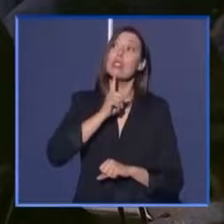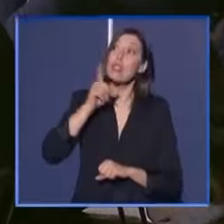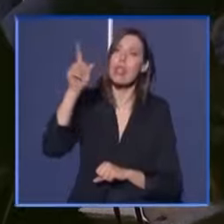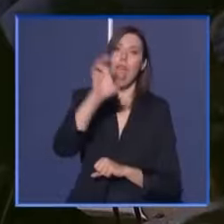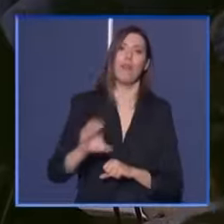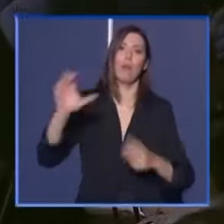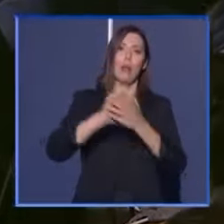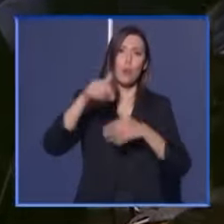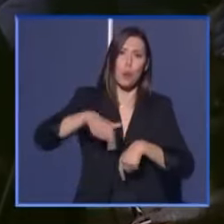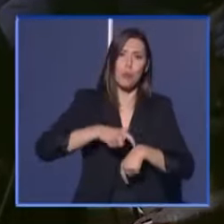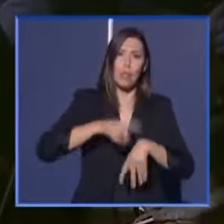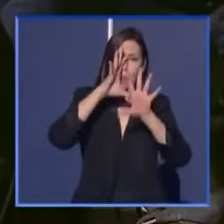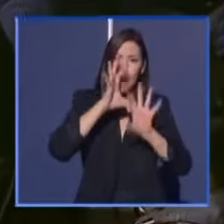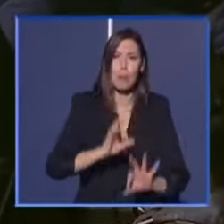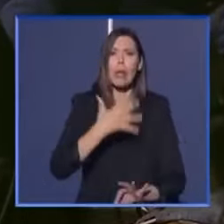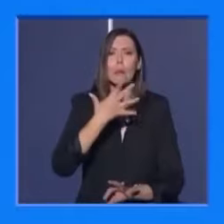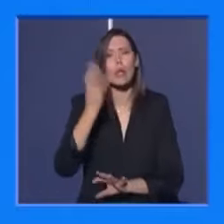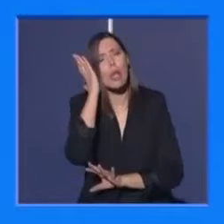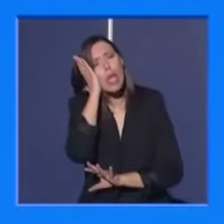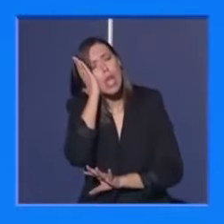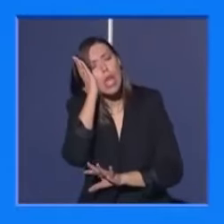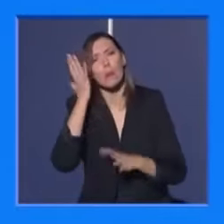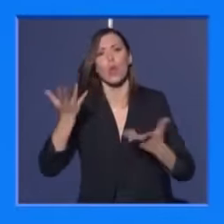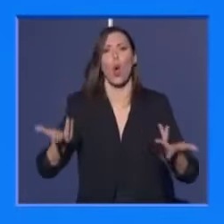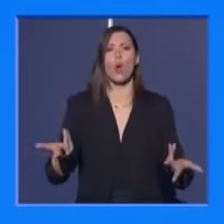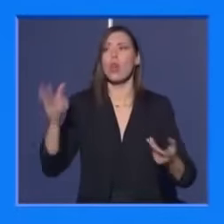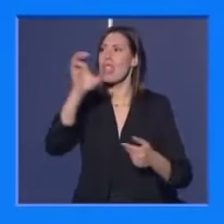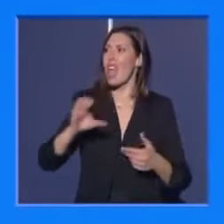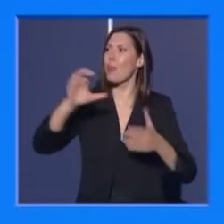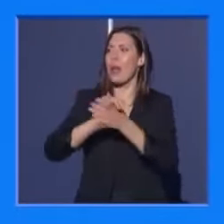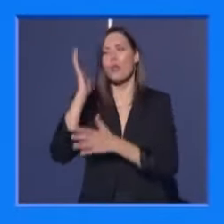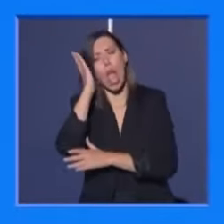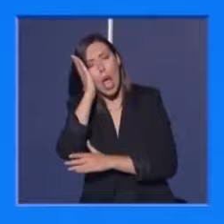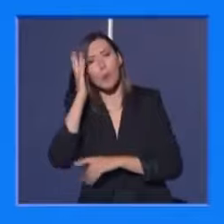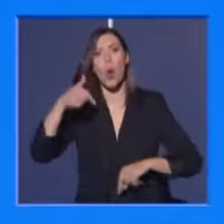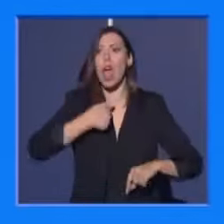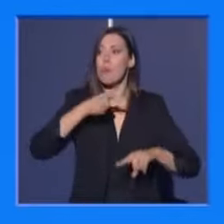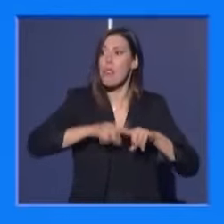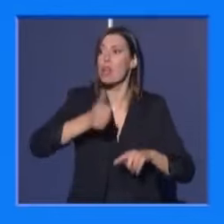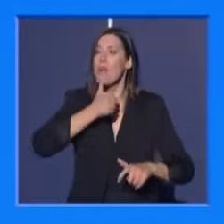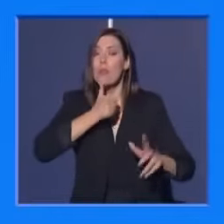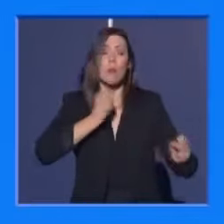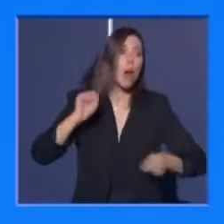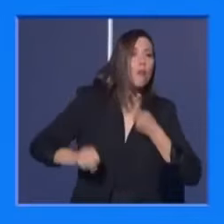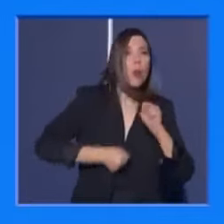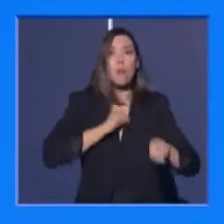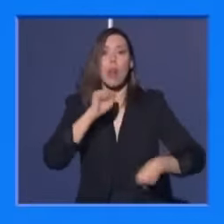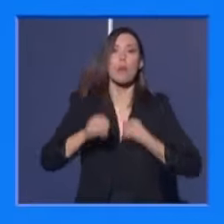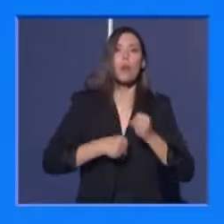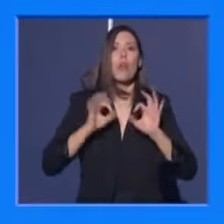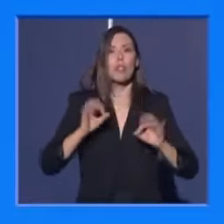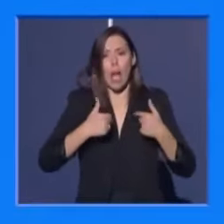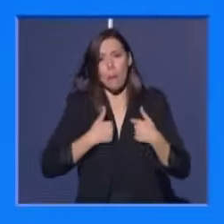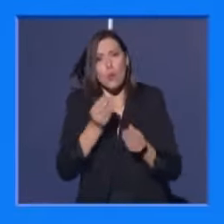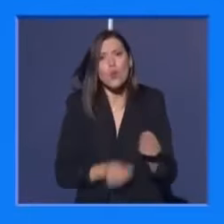κοιμάται. Και κοιμάται την ώρα που οι Έλληνες βρισκόμαστε στην πρώτη γραμμή και προφανώς εμείς είμαστε εκείνοι οι οποίοι κινδυνεύουμε το